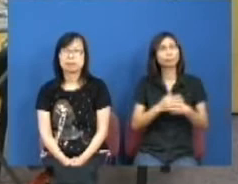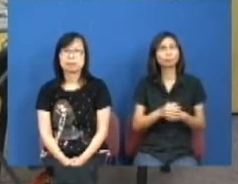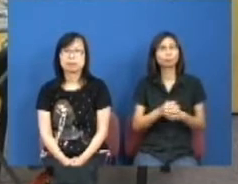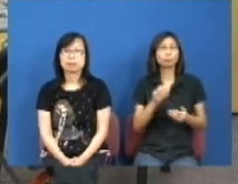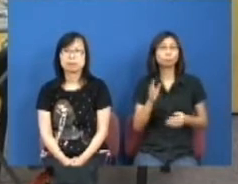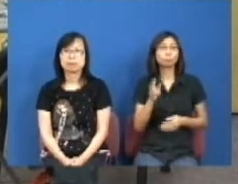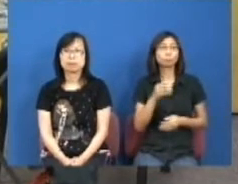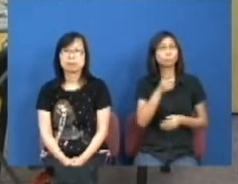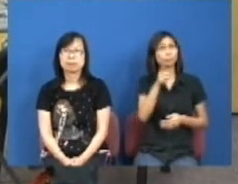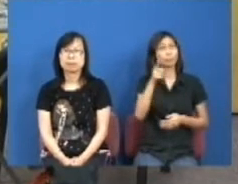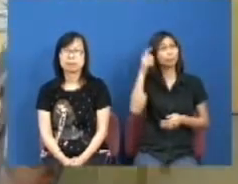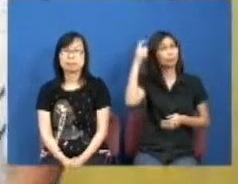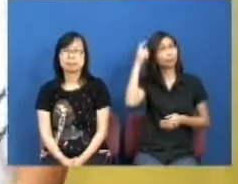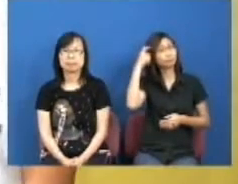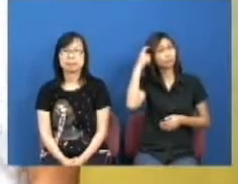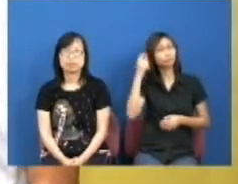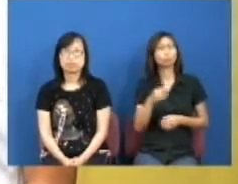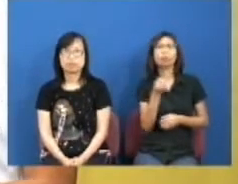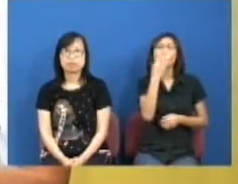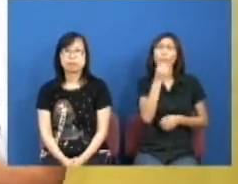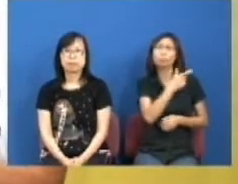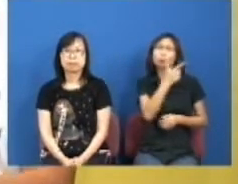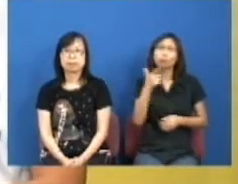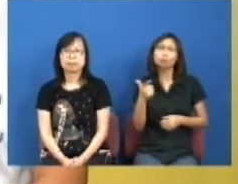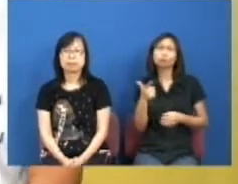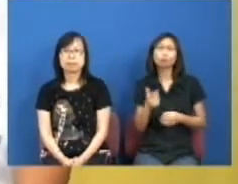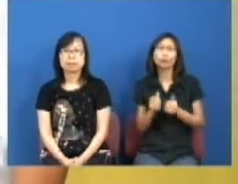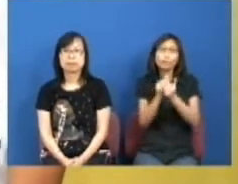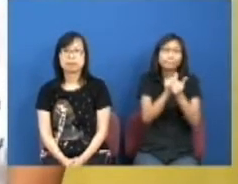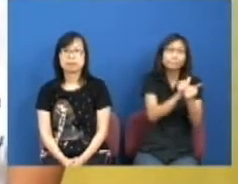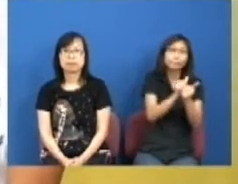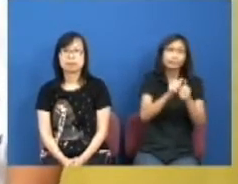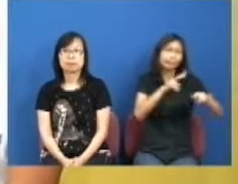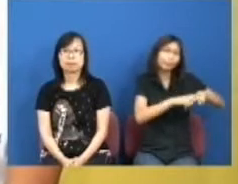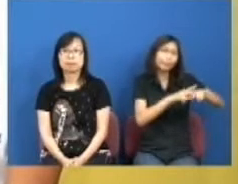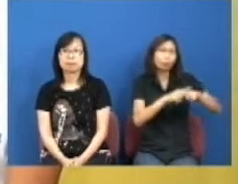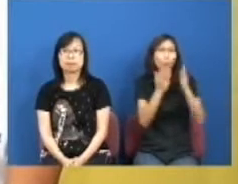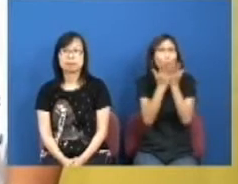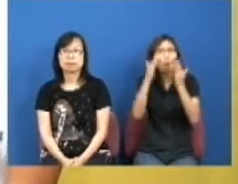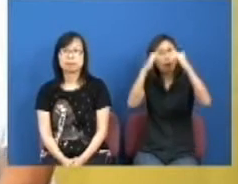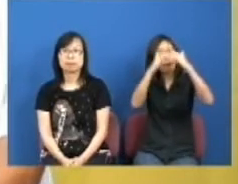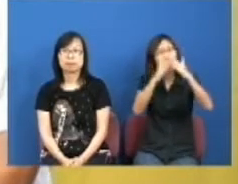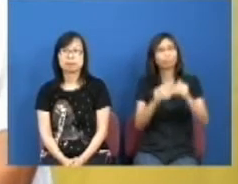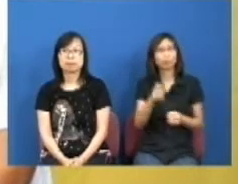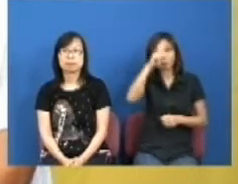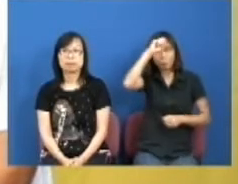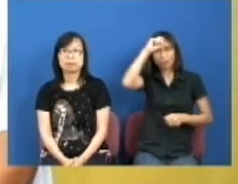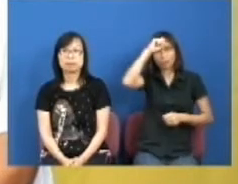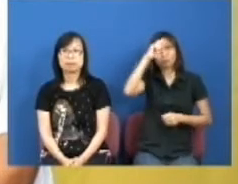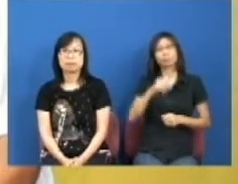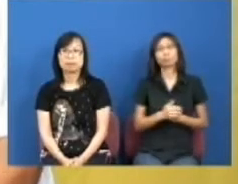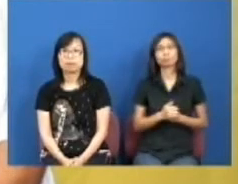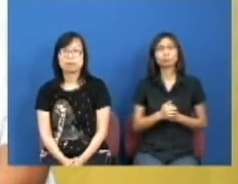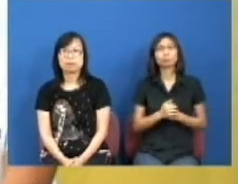會知道，就是說其實香港都有很多一些即親中的學校。那 最記得一樣嘢就係話，其實